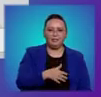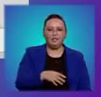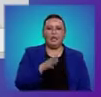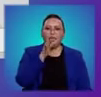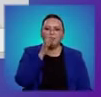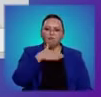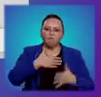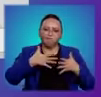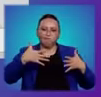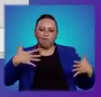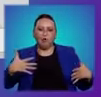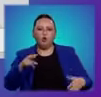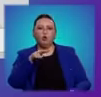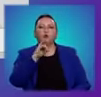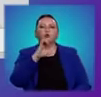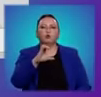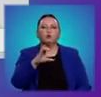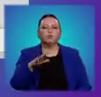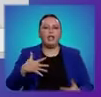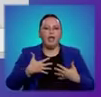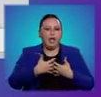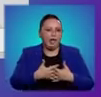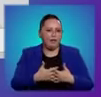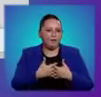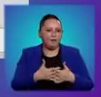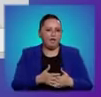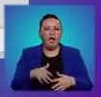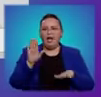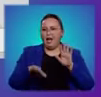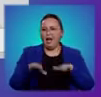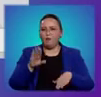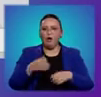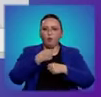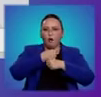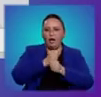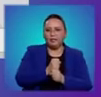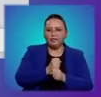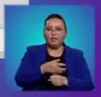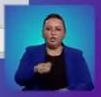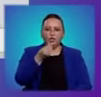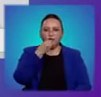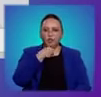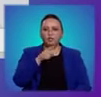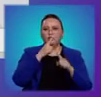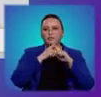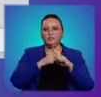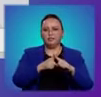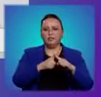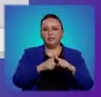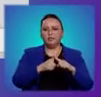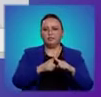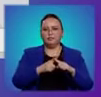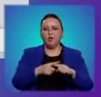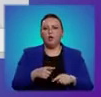настай амтан лусын сүрэг гих тул дураараан алах эдхийг цээрлэн.